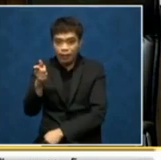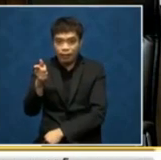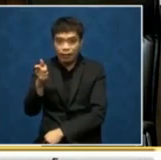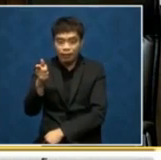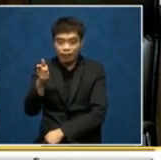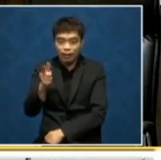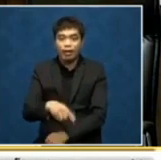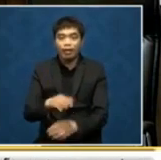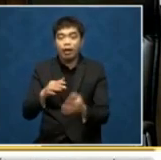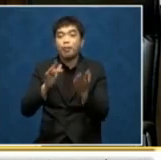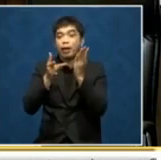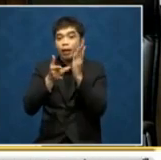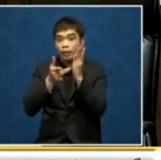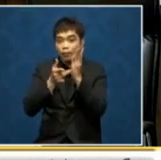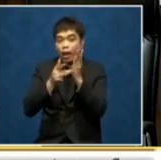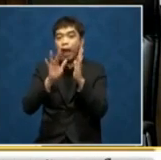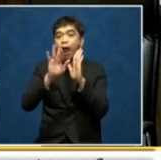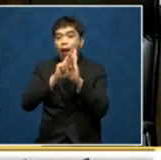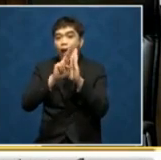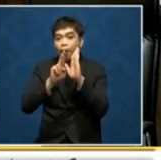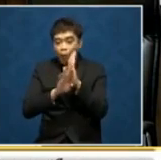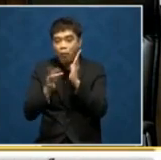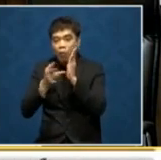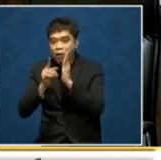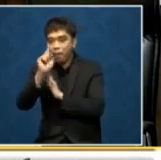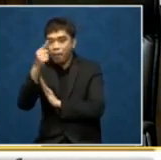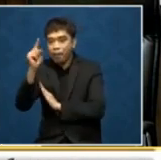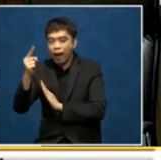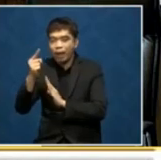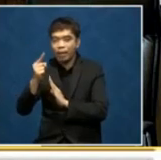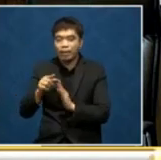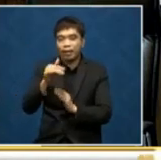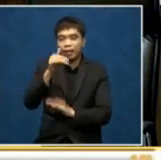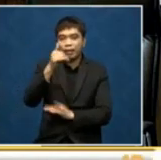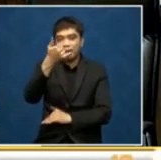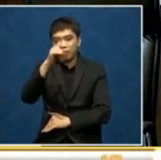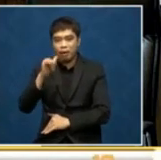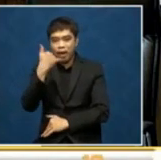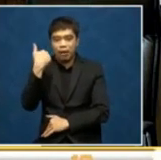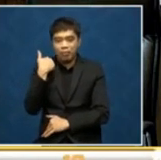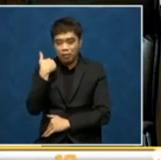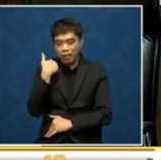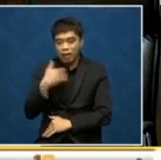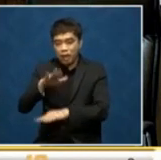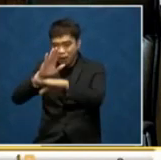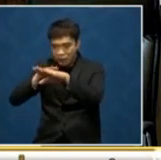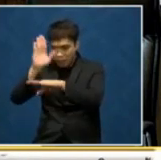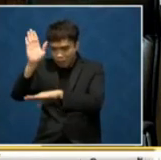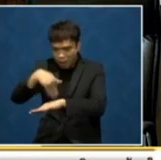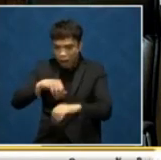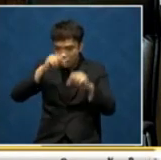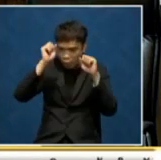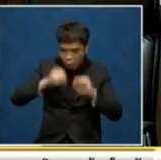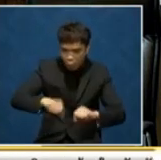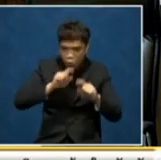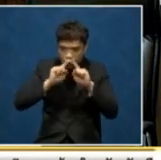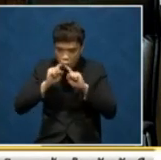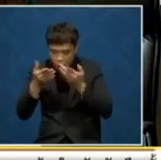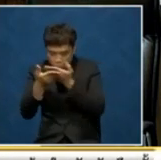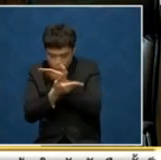การป้องกันเป็นอย่างดีนะก็ยังมีการต้องตามจ่ายการเรียกเข้ามาตกลงราคาหรือว่าในส่วนของการที่